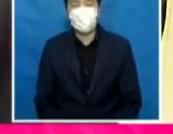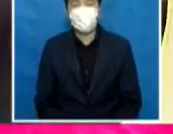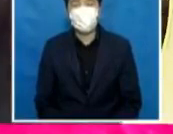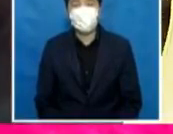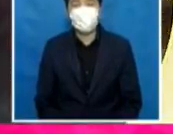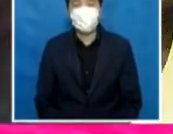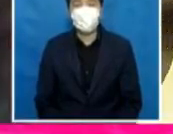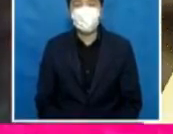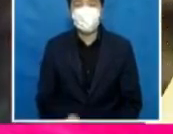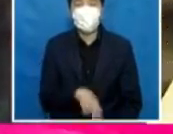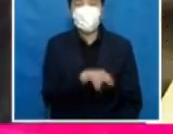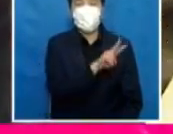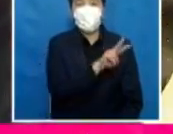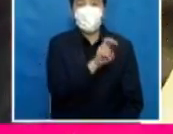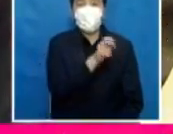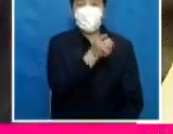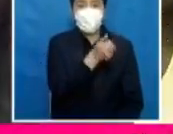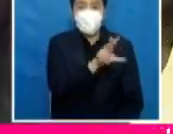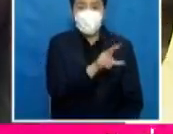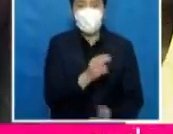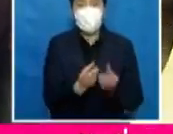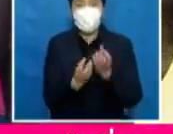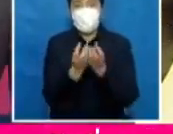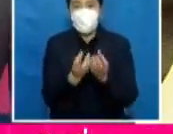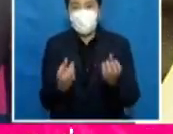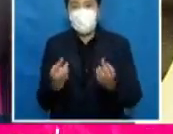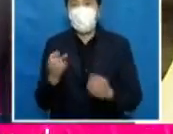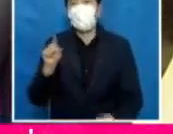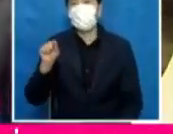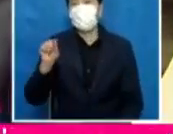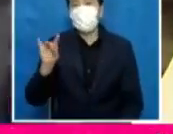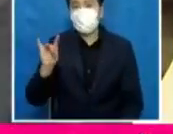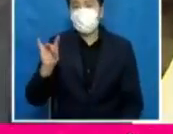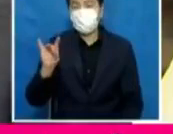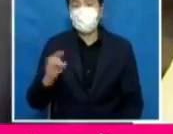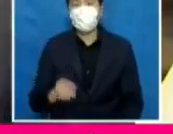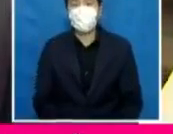งวดที่213จำนวน28ลูก